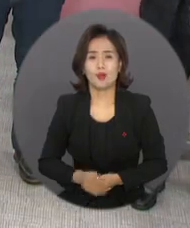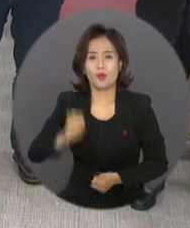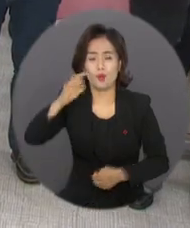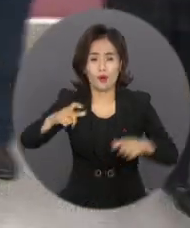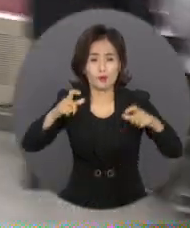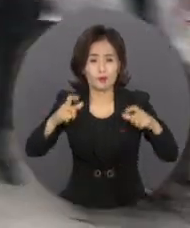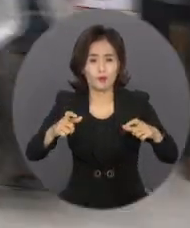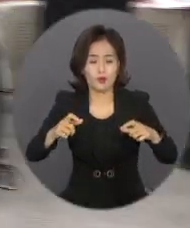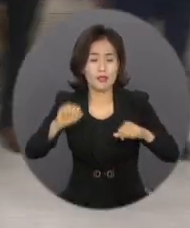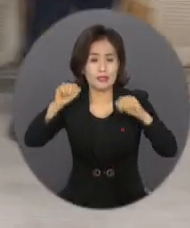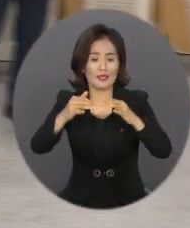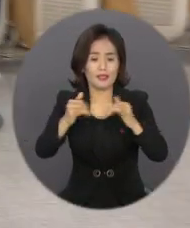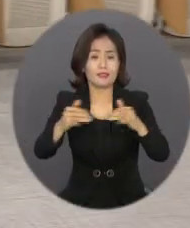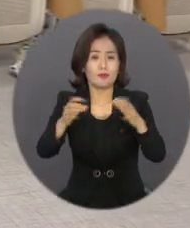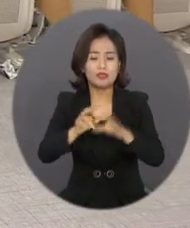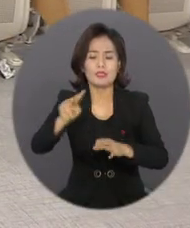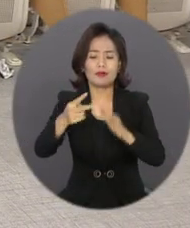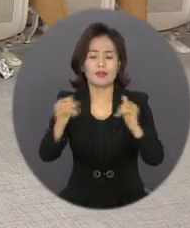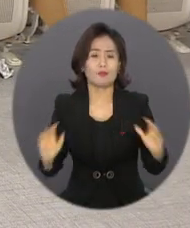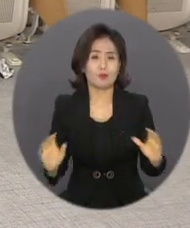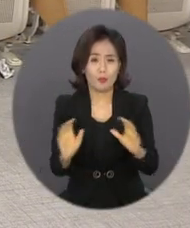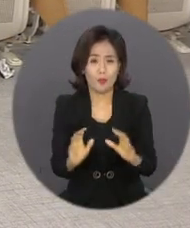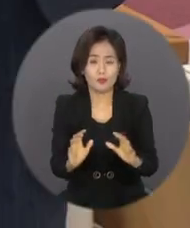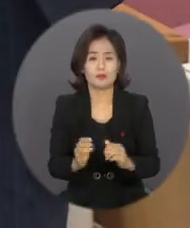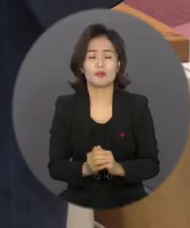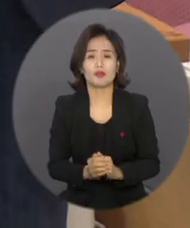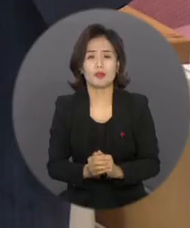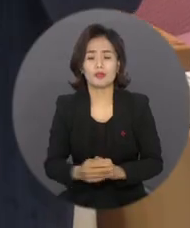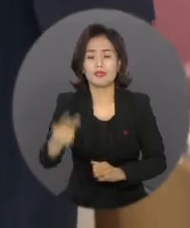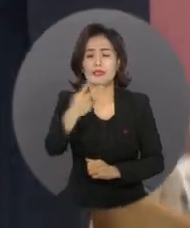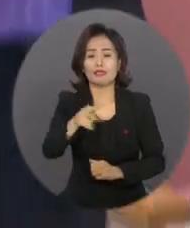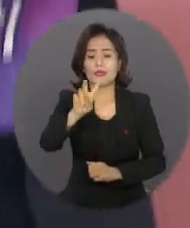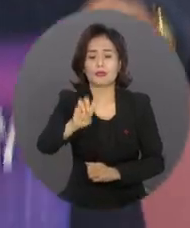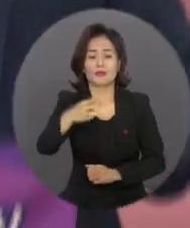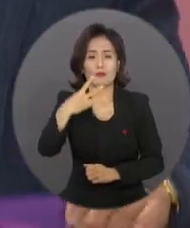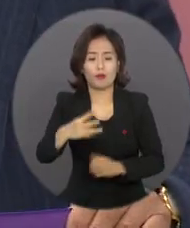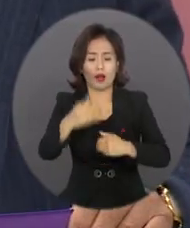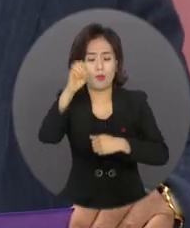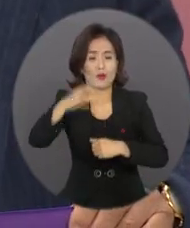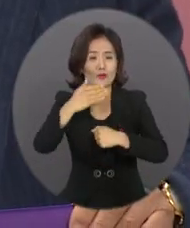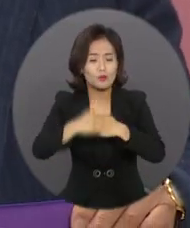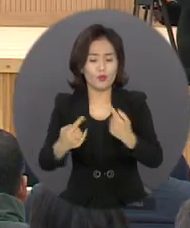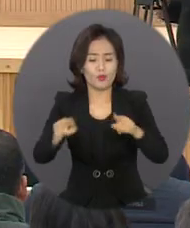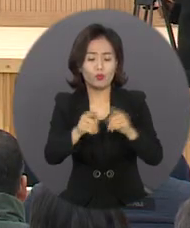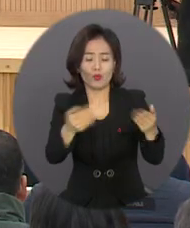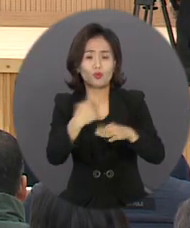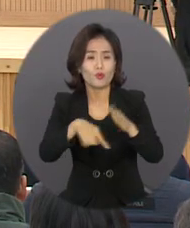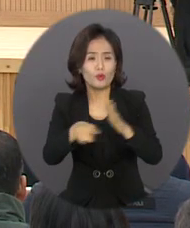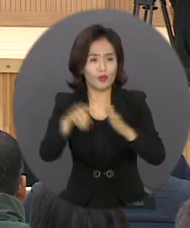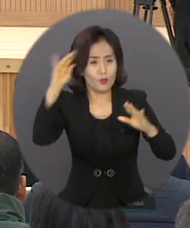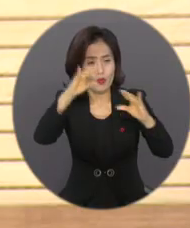광주지역 체육계 인사와 시민 등 200여 명이 한자리에 모였습니다 2038 광주 대구 아시안게임 공동 유치를 위해